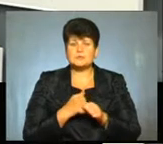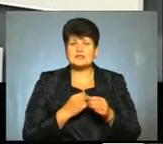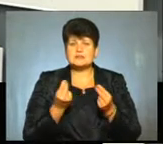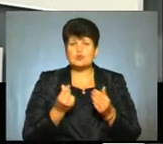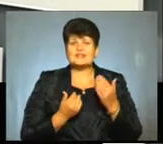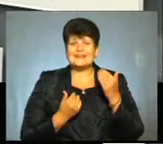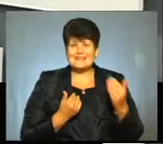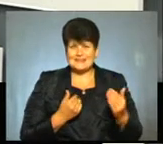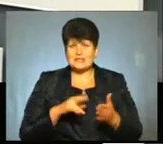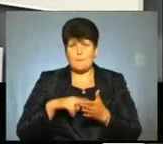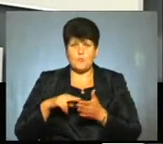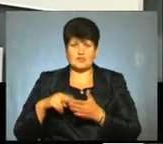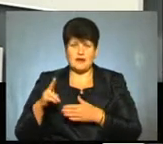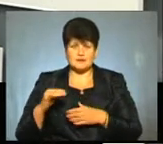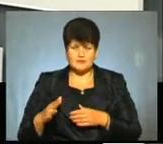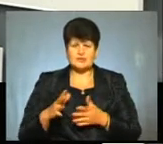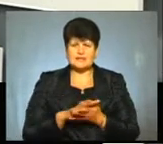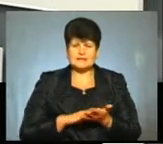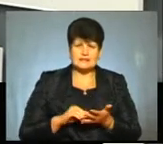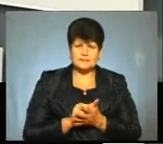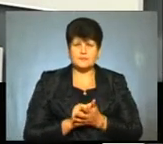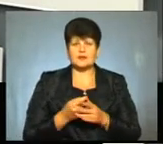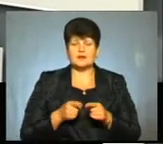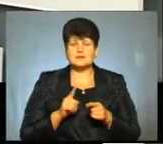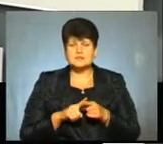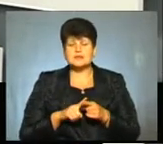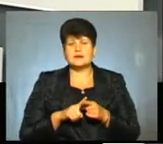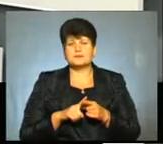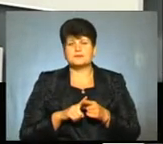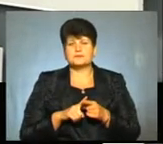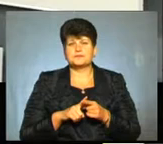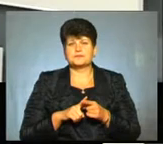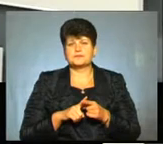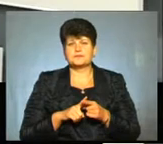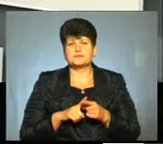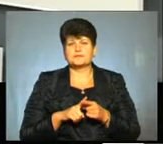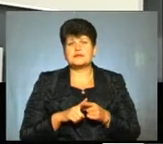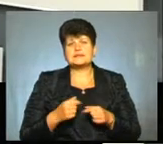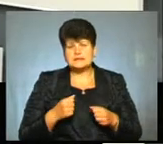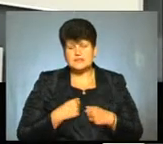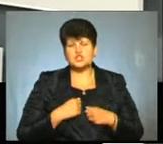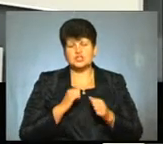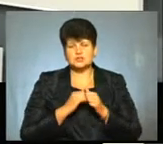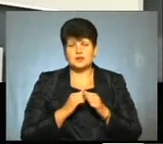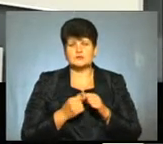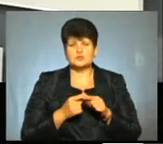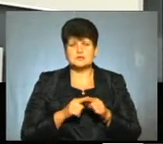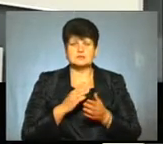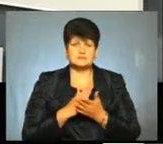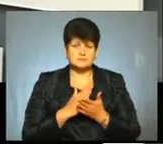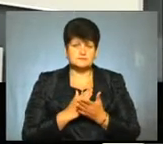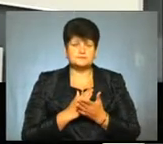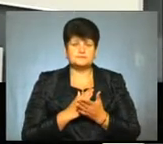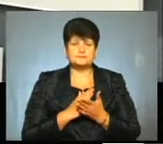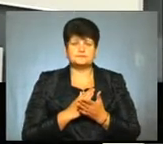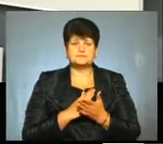за кошти їхніх ж податків. Вони нищать і зазвичай це конструкції. І, на жаль, таке часто дуже